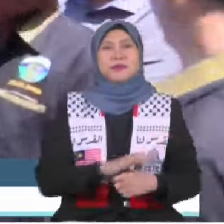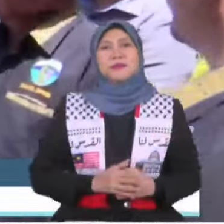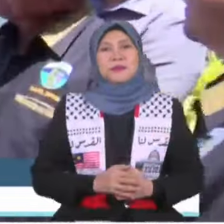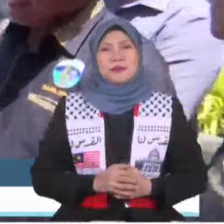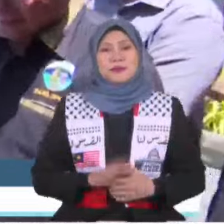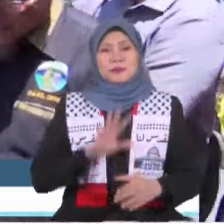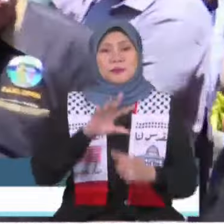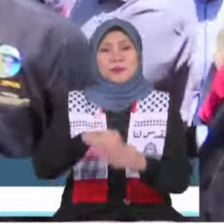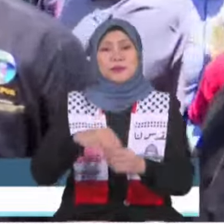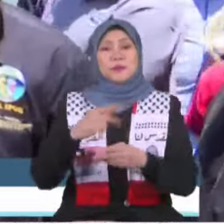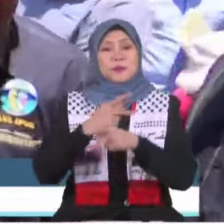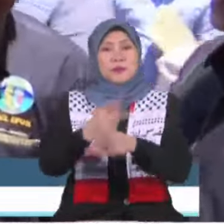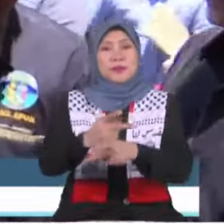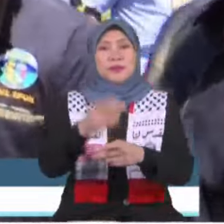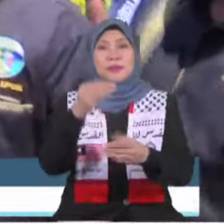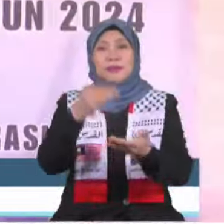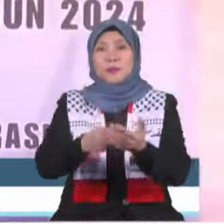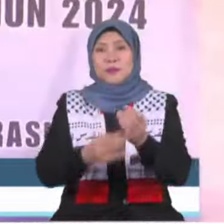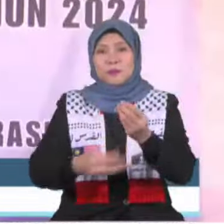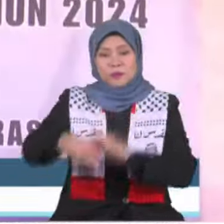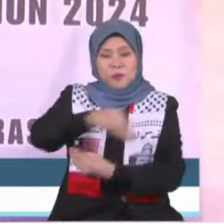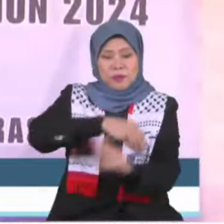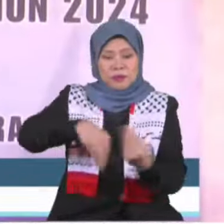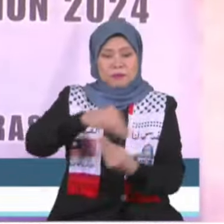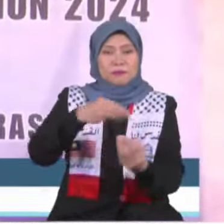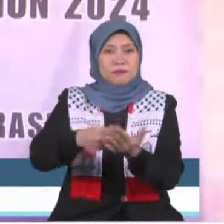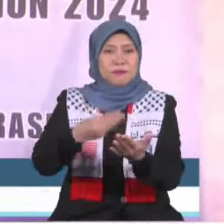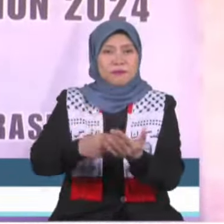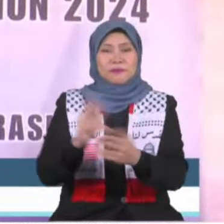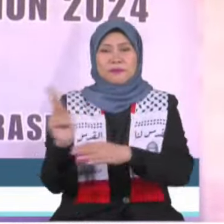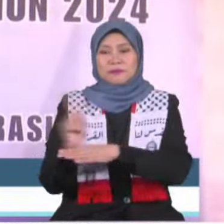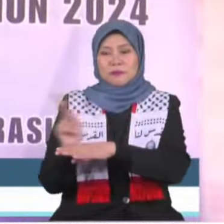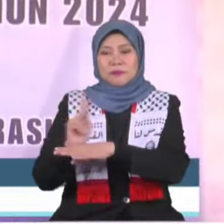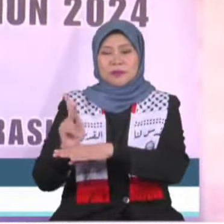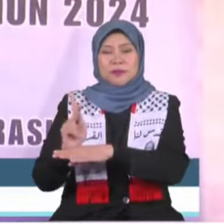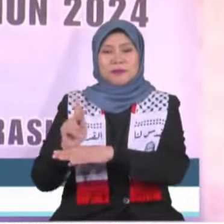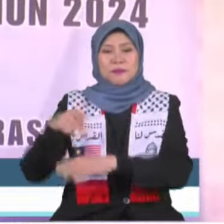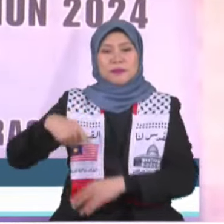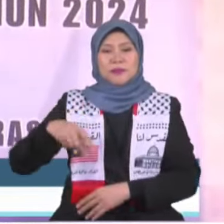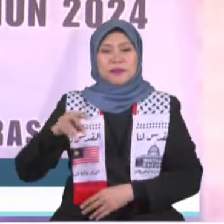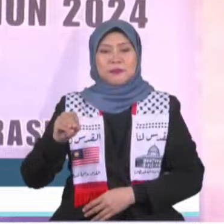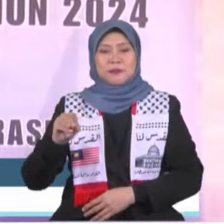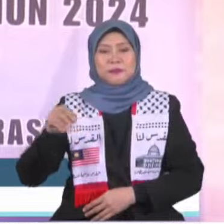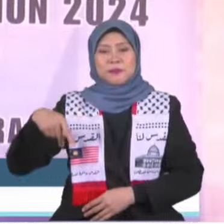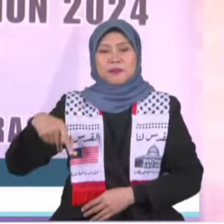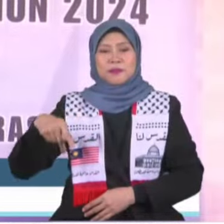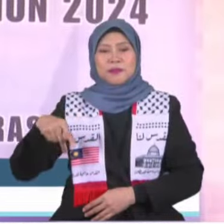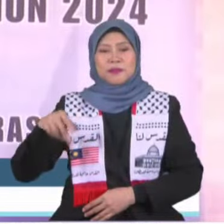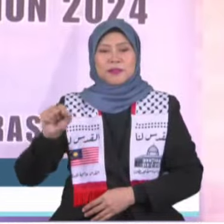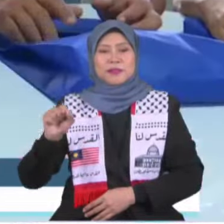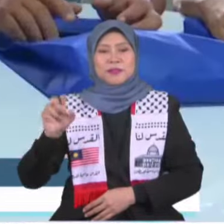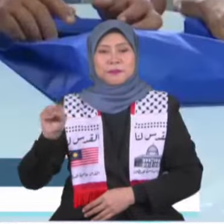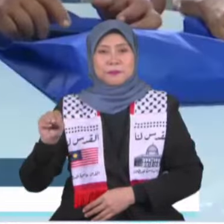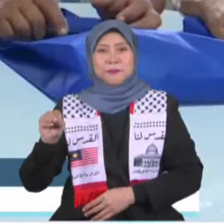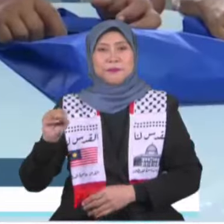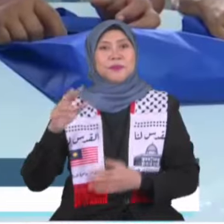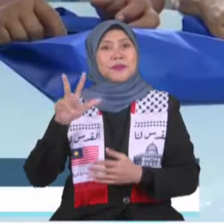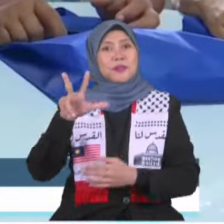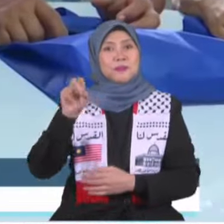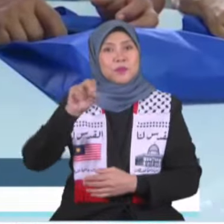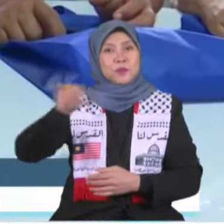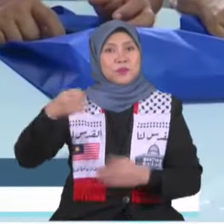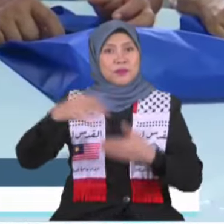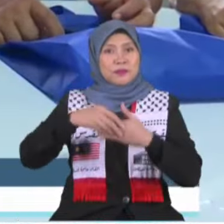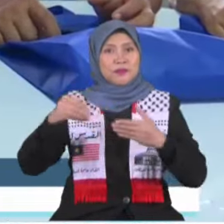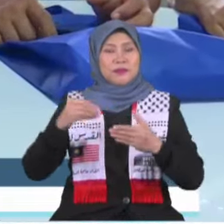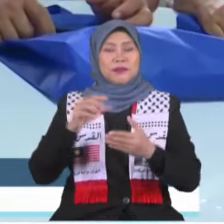Ini termasuk pembiayaan tabung modal pusingan Suruhanjaya Koperasi Malaysia TMPSKM sehingga RM30 juta